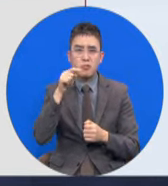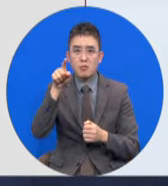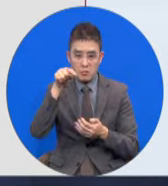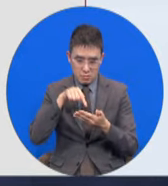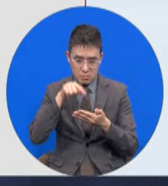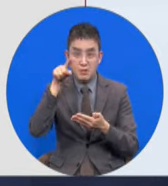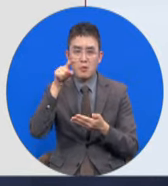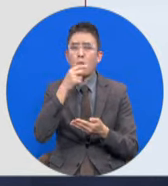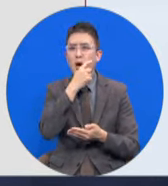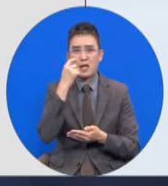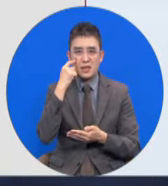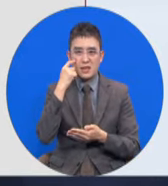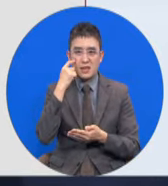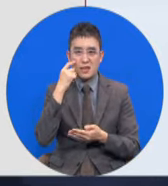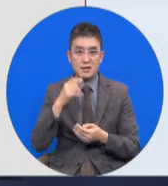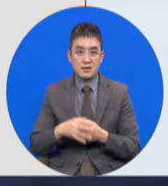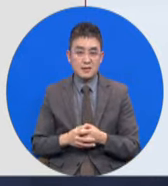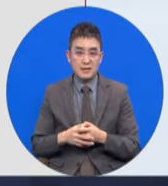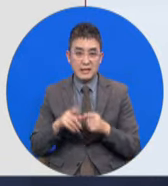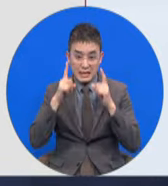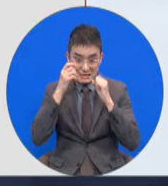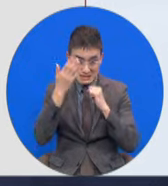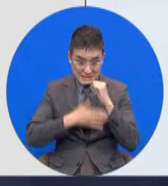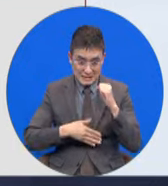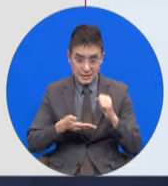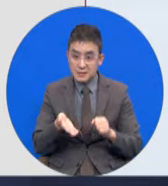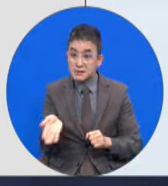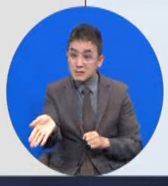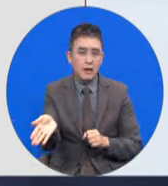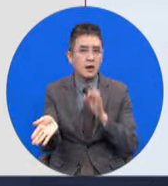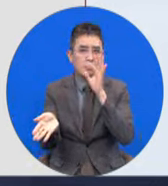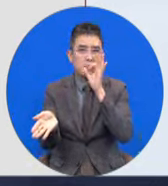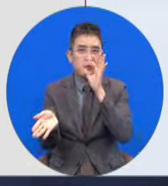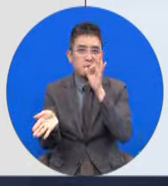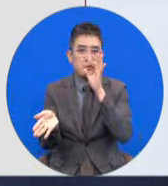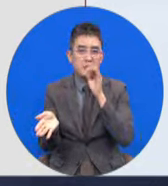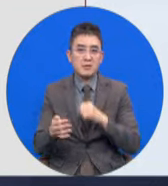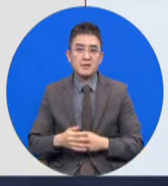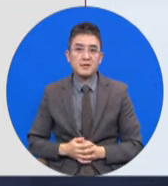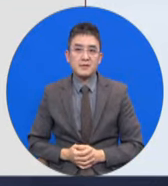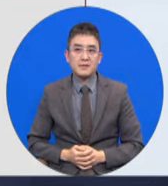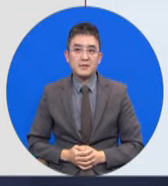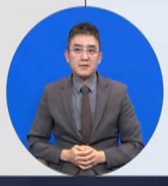경우 캡처나 저장된 이미지는 안 된다라는 것 꼭 유의하시기 바라겠습니다.